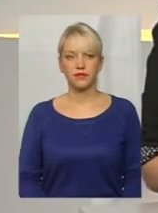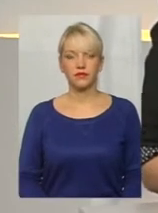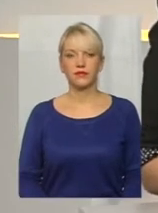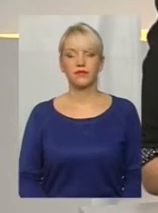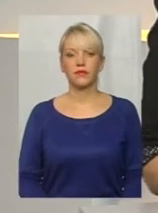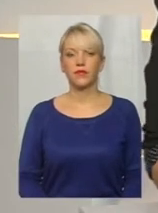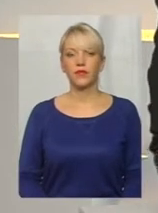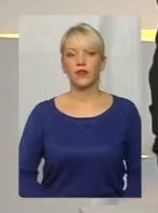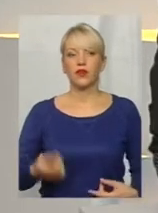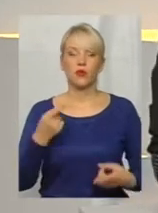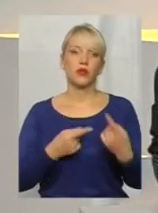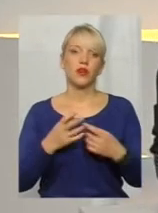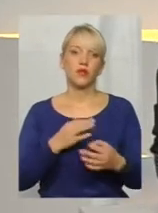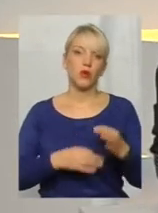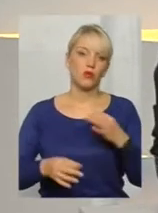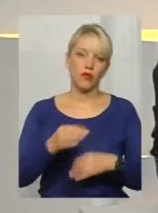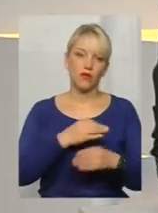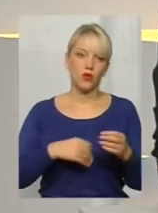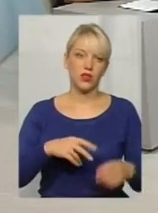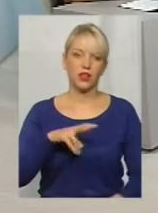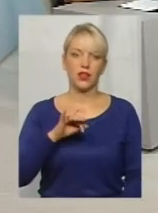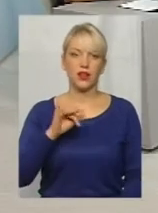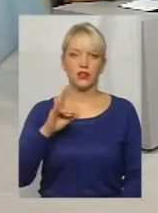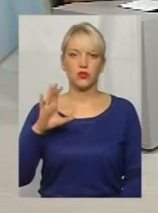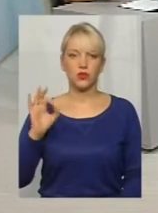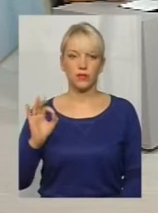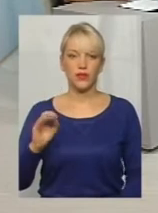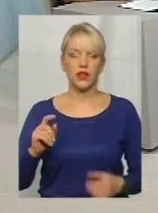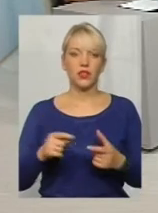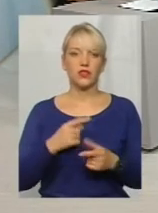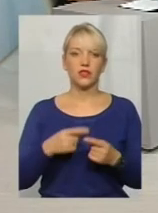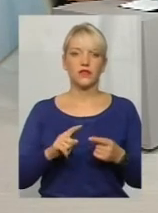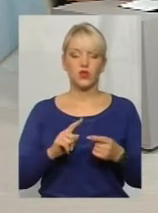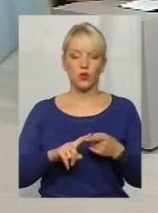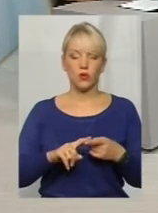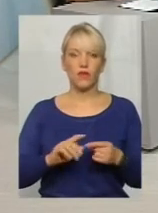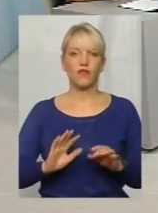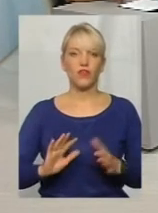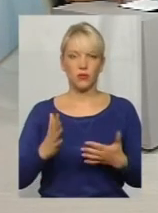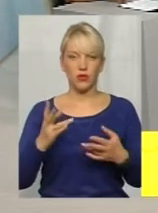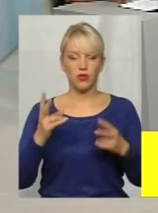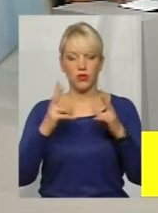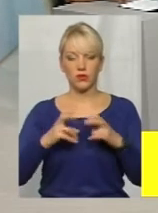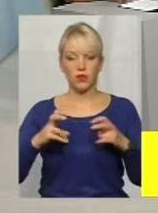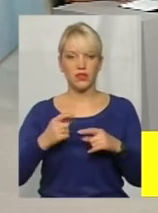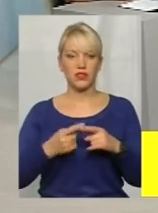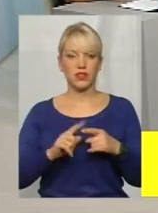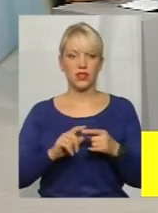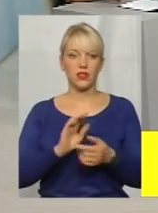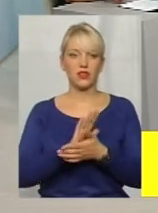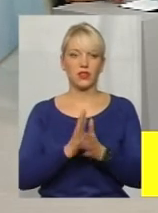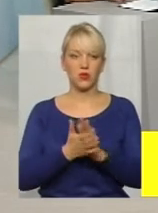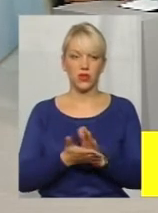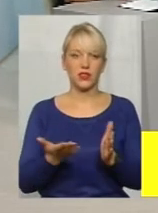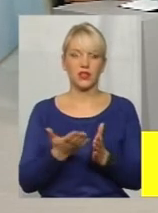Отож, повертаємося до обговорення. Пані Ларисо, скажіть, чи у цьому випадку все ж таки розбирались з цією ситуацією, да, до